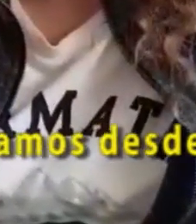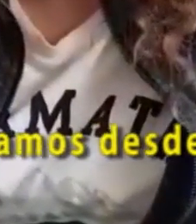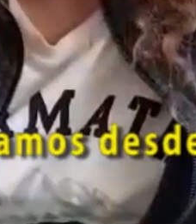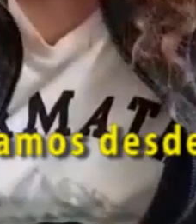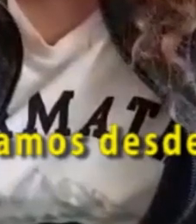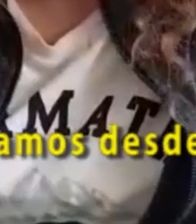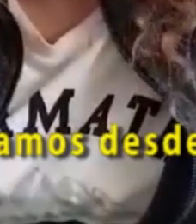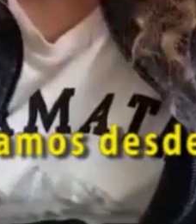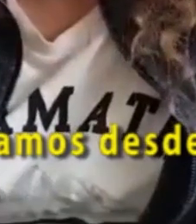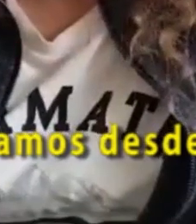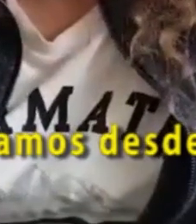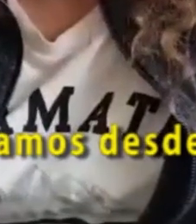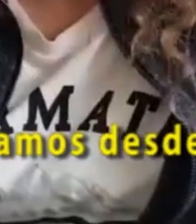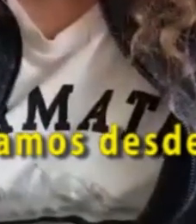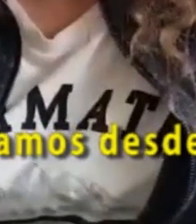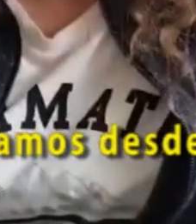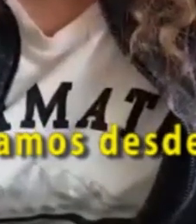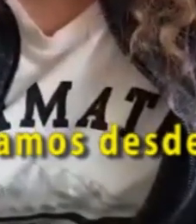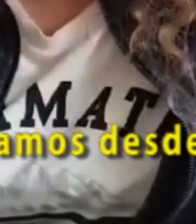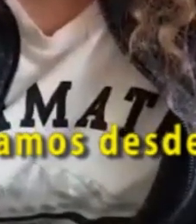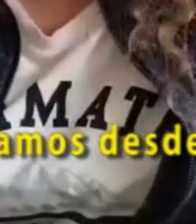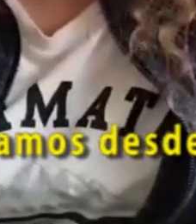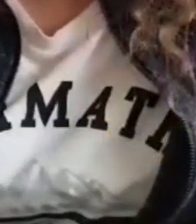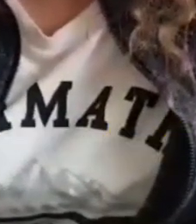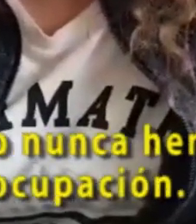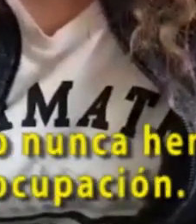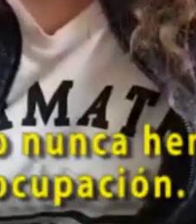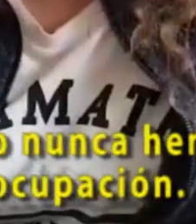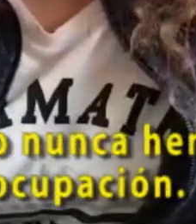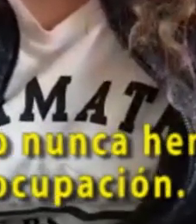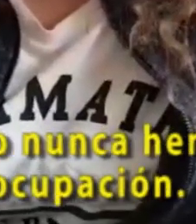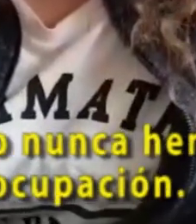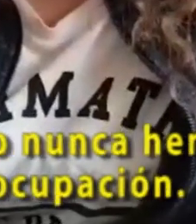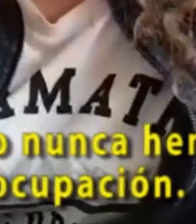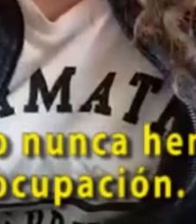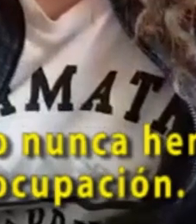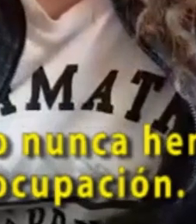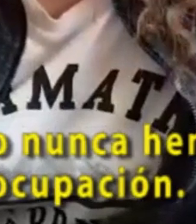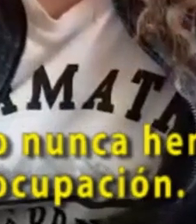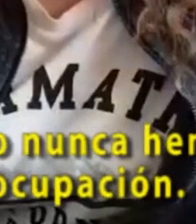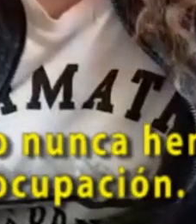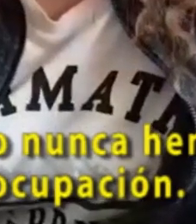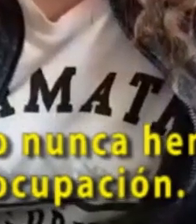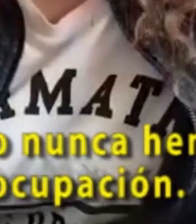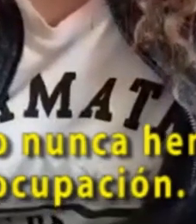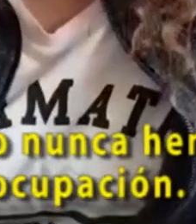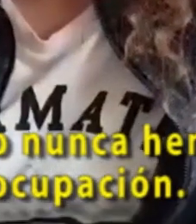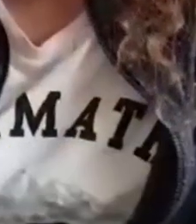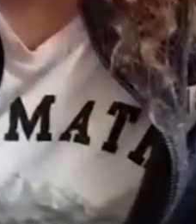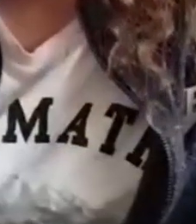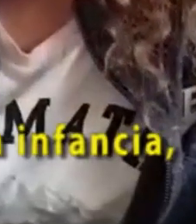البحر اللي إحنا كل يوم بنشوفه من سطح دارنا، اللي هو بس بعيد عنا 30 كيلومتر، بس ولا عمرنا رحنا عليه بسبب